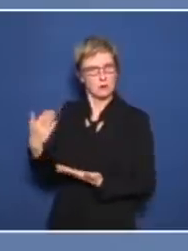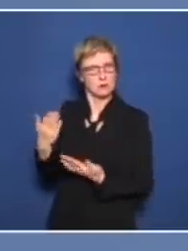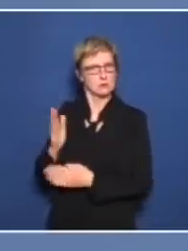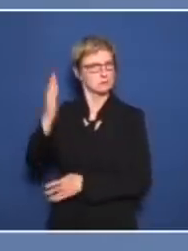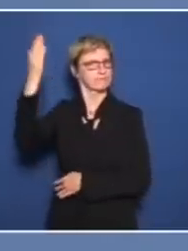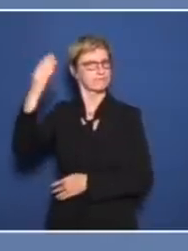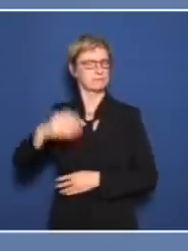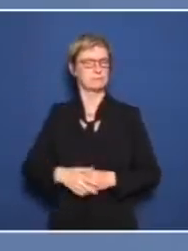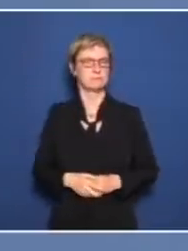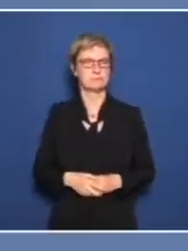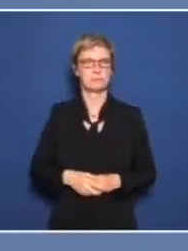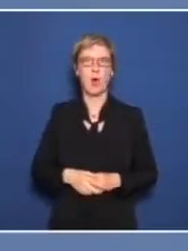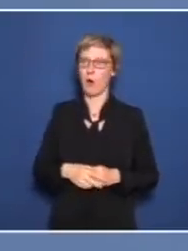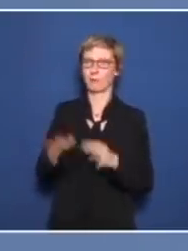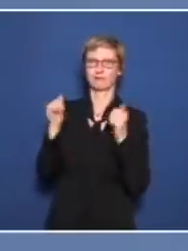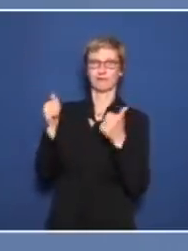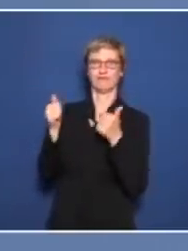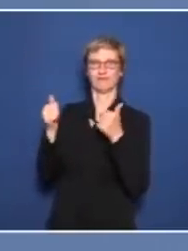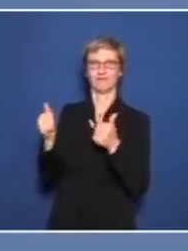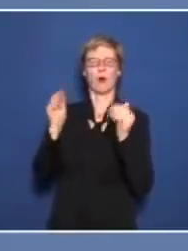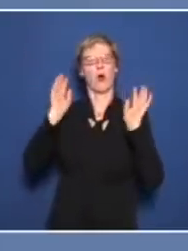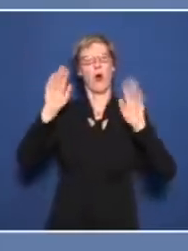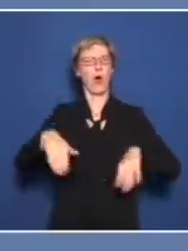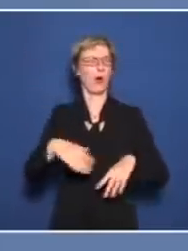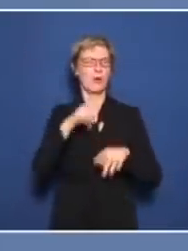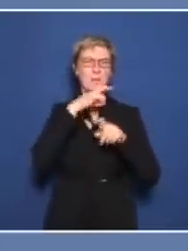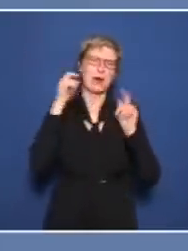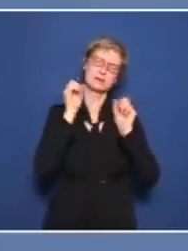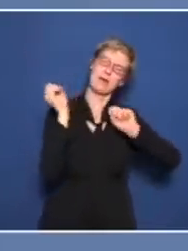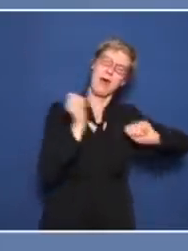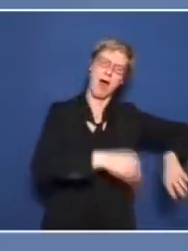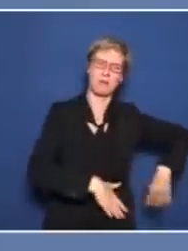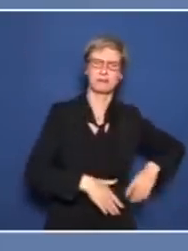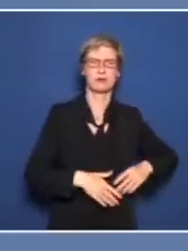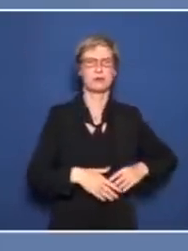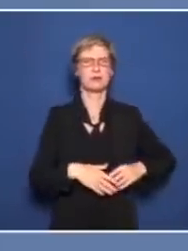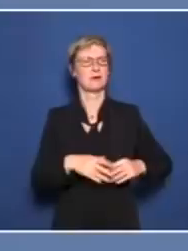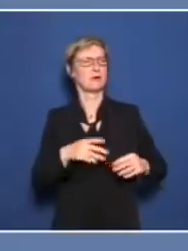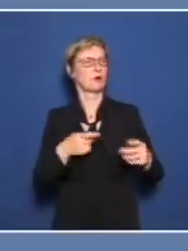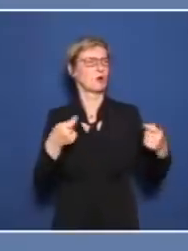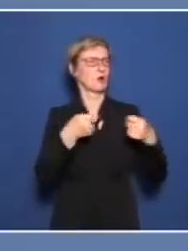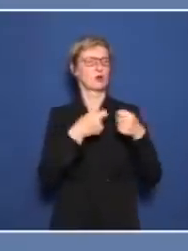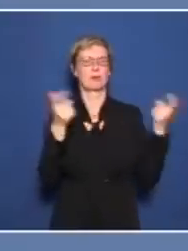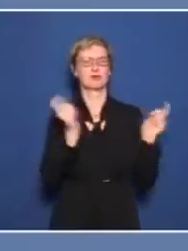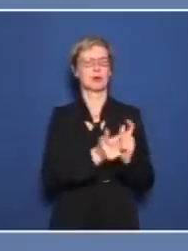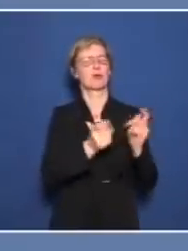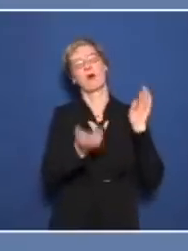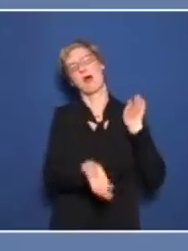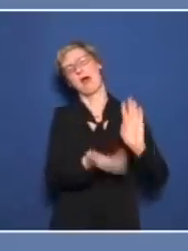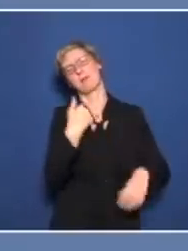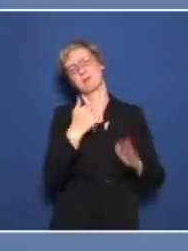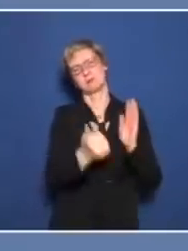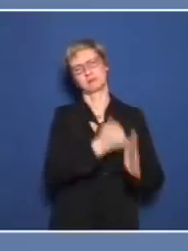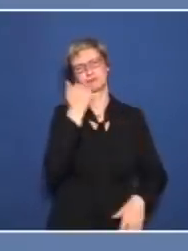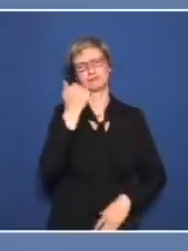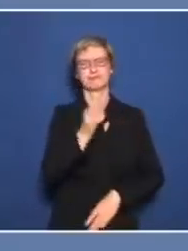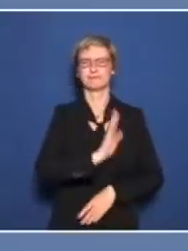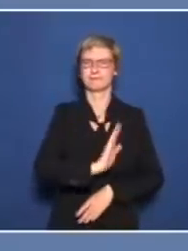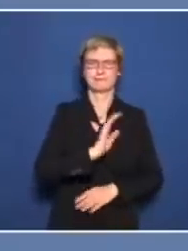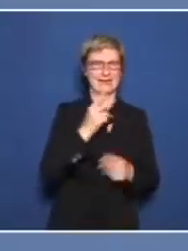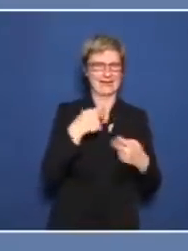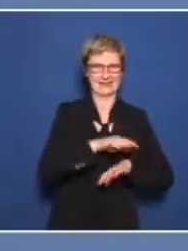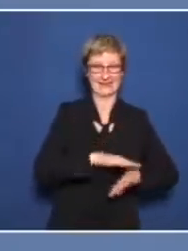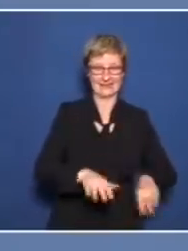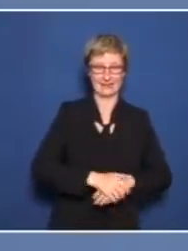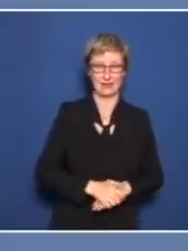Und trotzdem können wir jetzt deswegen ja nicht sagen, wir geben alle Schutzmaßnahmen auf, weil eben ein zu großer Teil noch nicht geimpft und geschützt ist. Und wenn wir